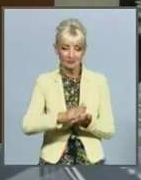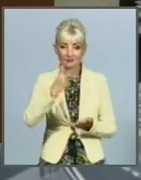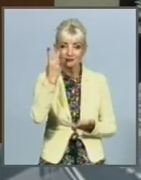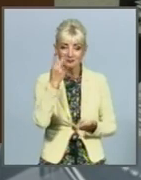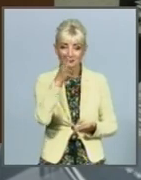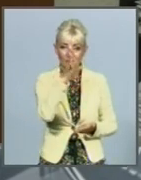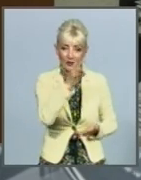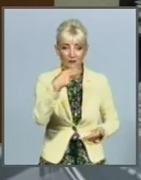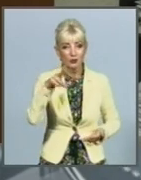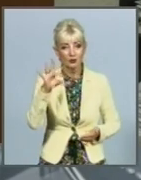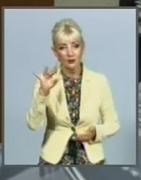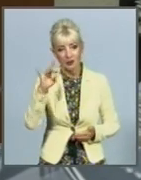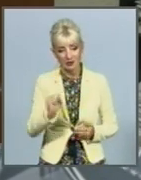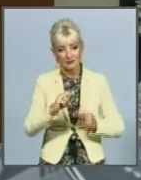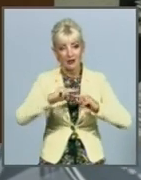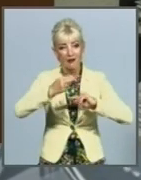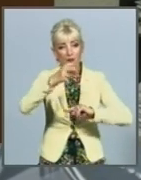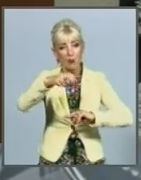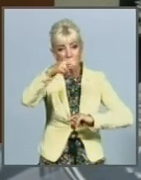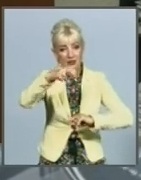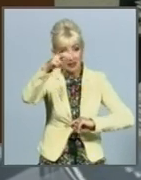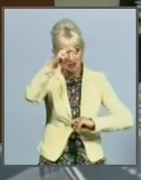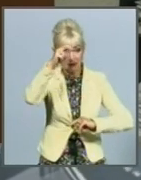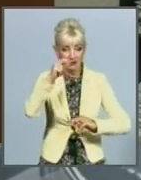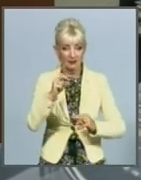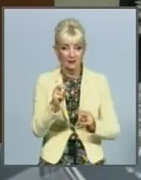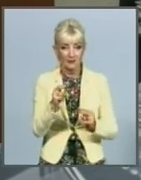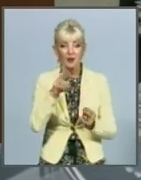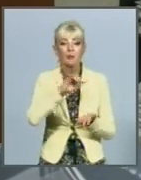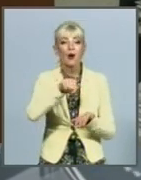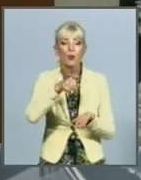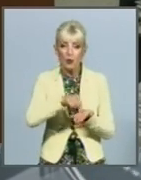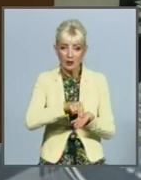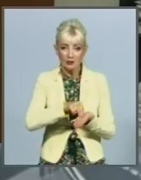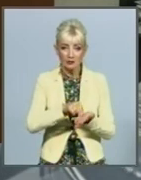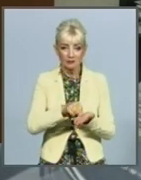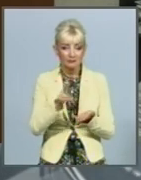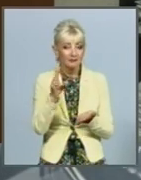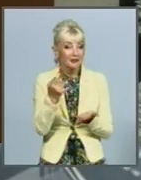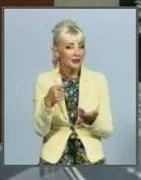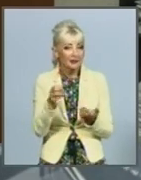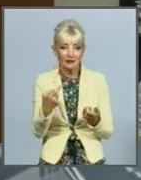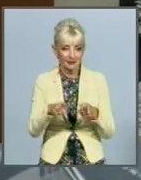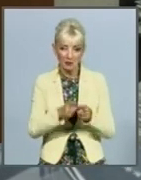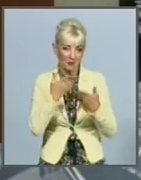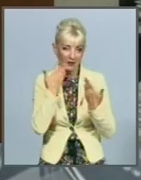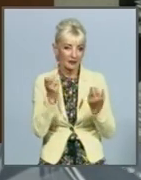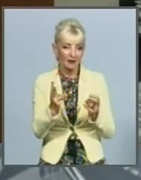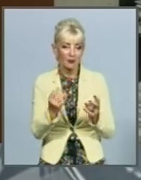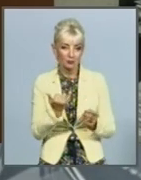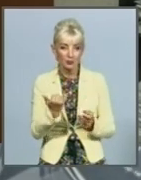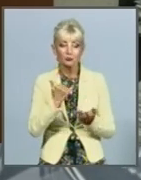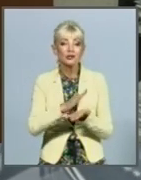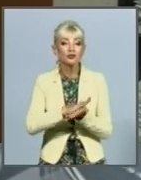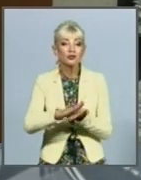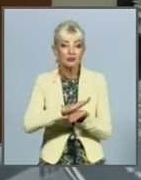дворі, в під'їздах, ні по городу, ніде, по-моєму, такого нет, як у нас. У нас